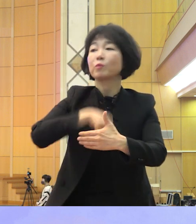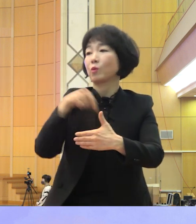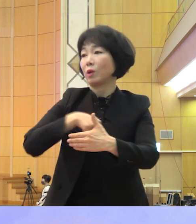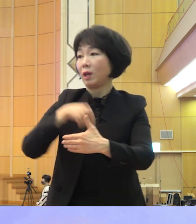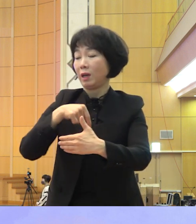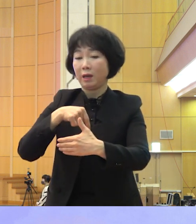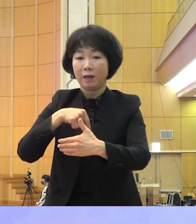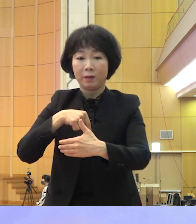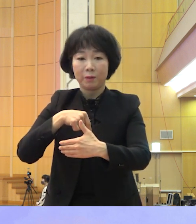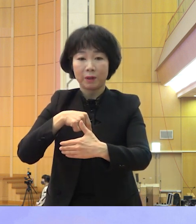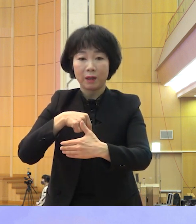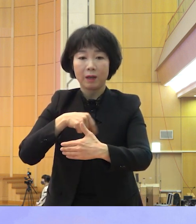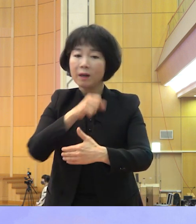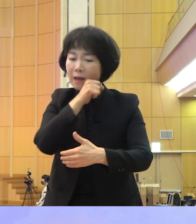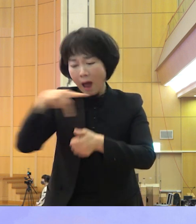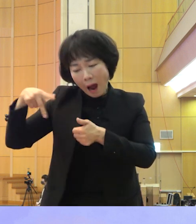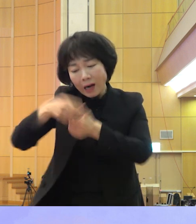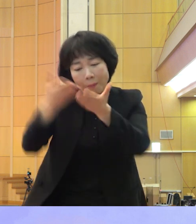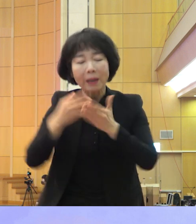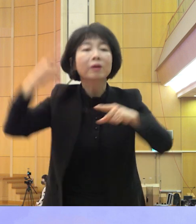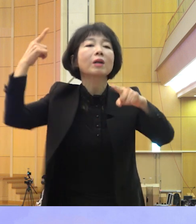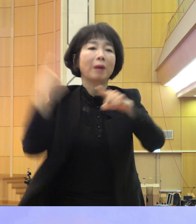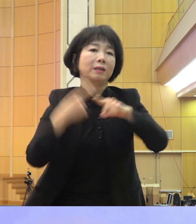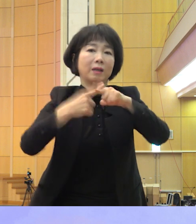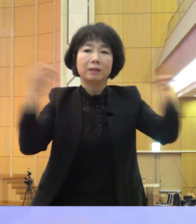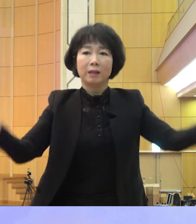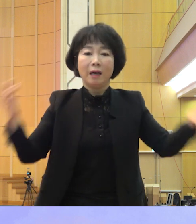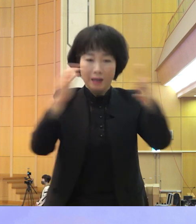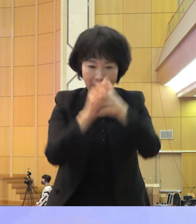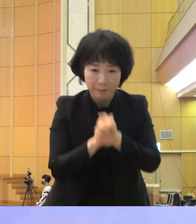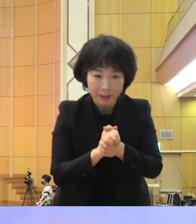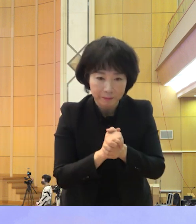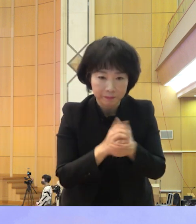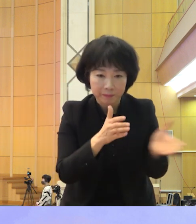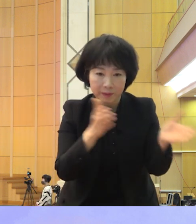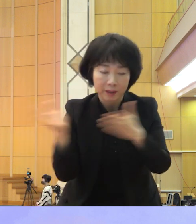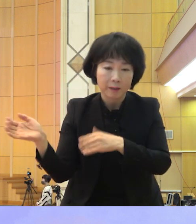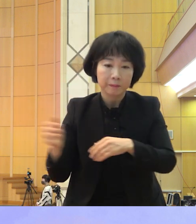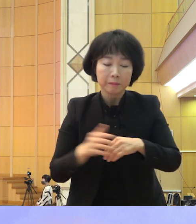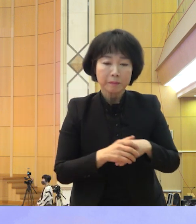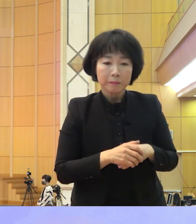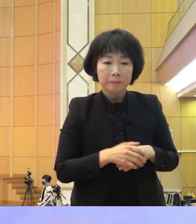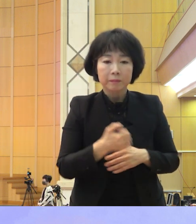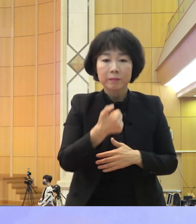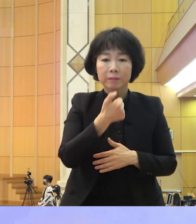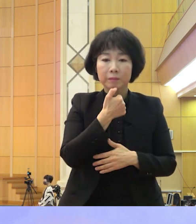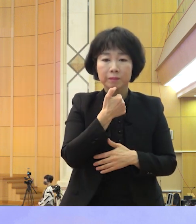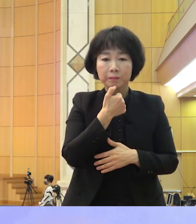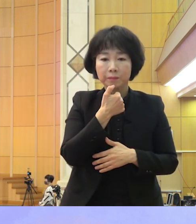마음에 할례를 받는 것이다. 로마서 3장 29절입니다.